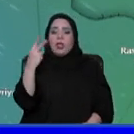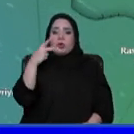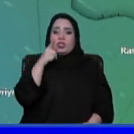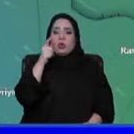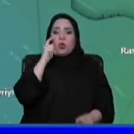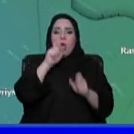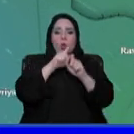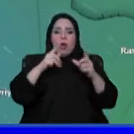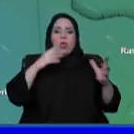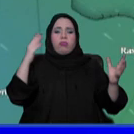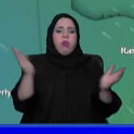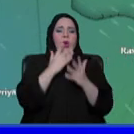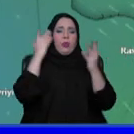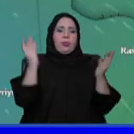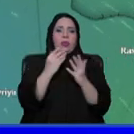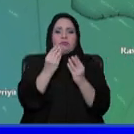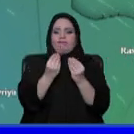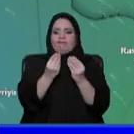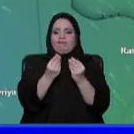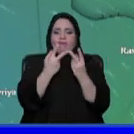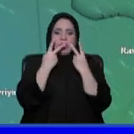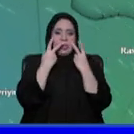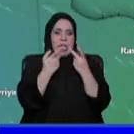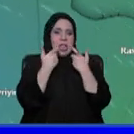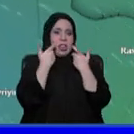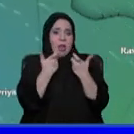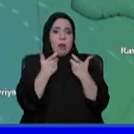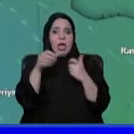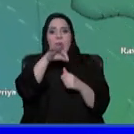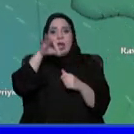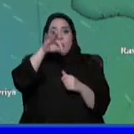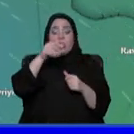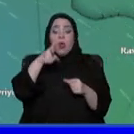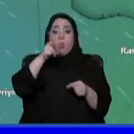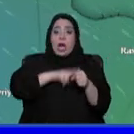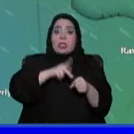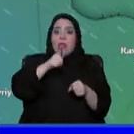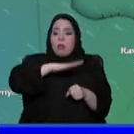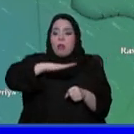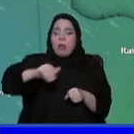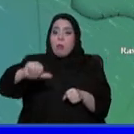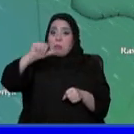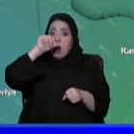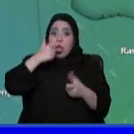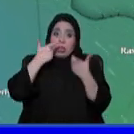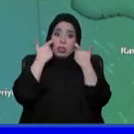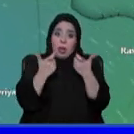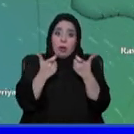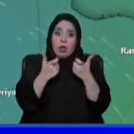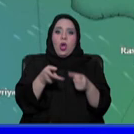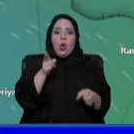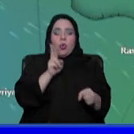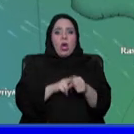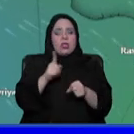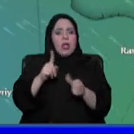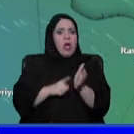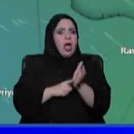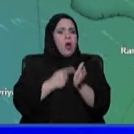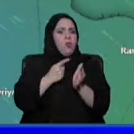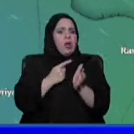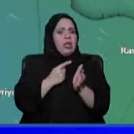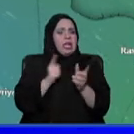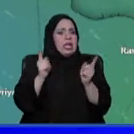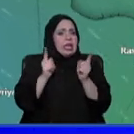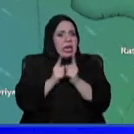وتكون مثيره للاتربه والغبار على بعض المناطق وتؤدي الى ارتفاع امواج البحر وهذه الحاله المرتقبه